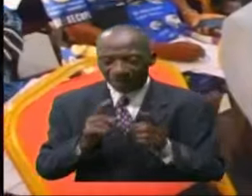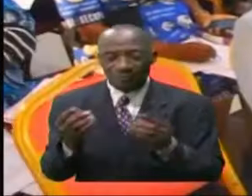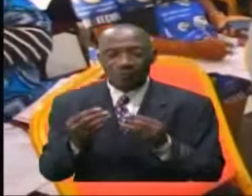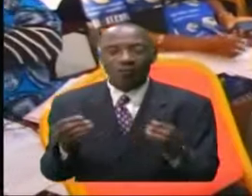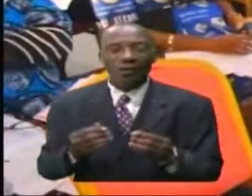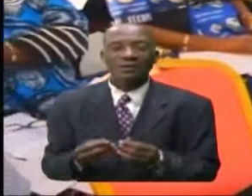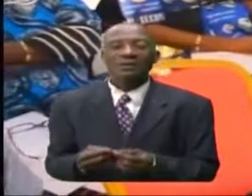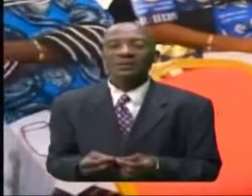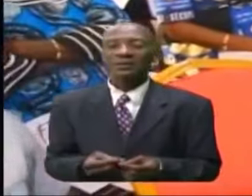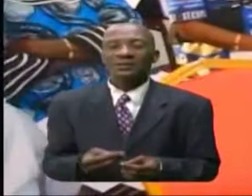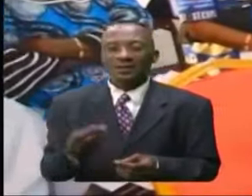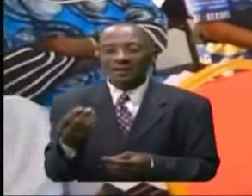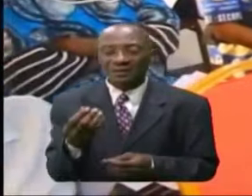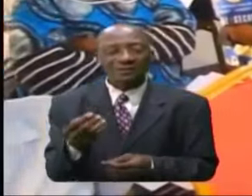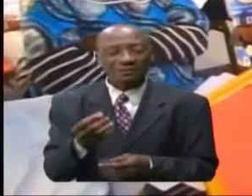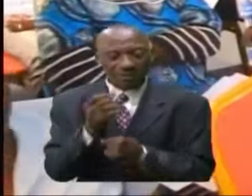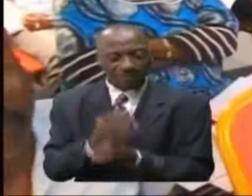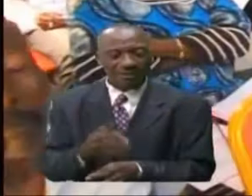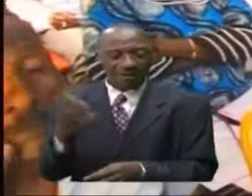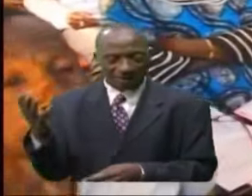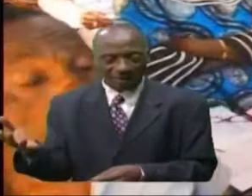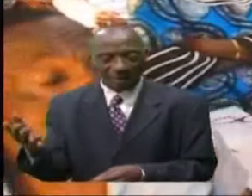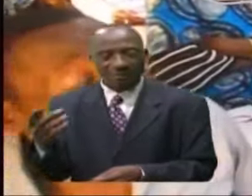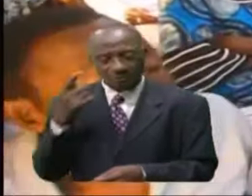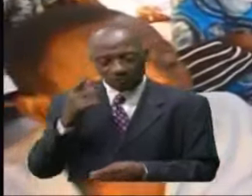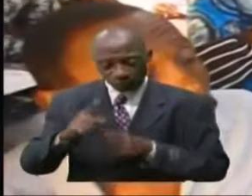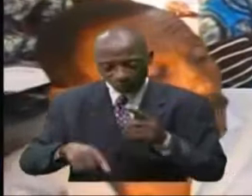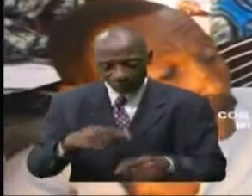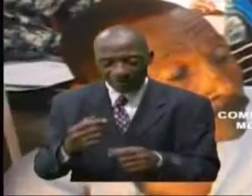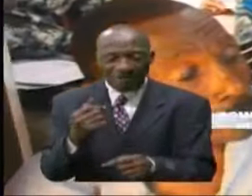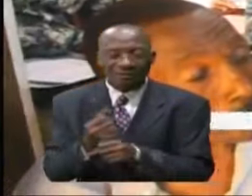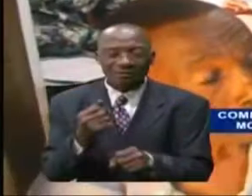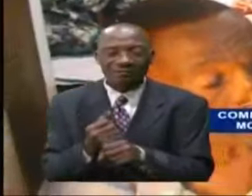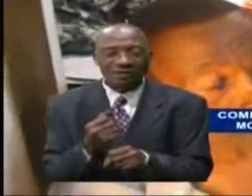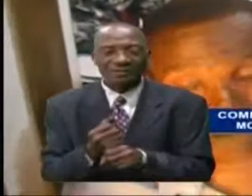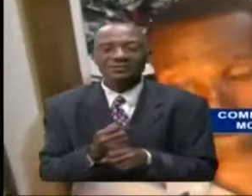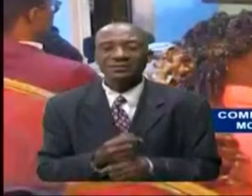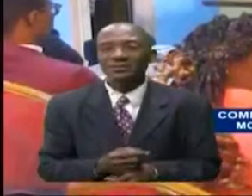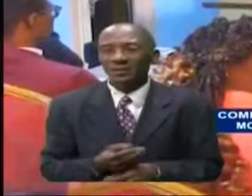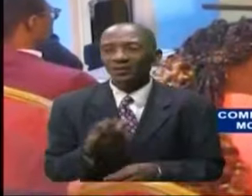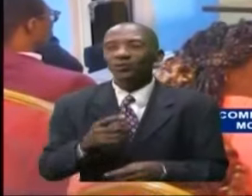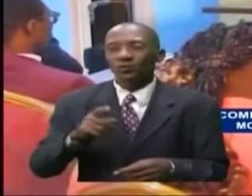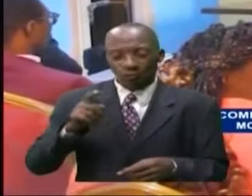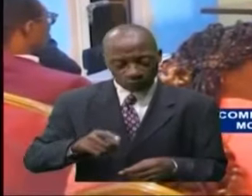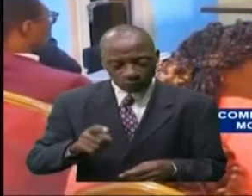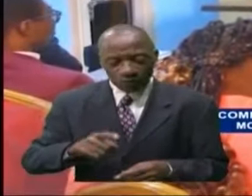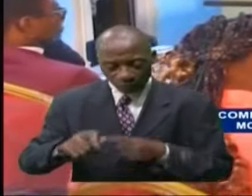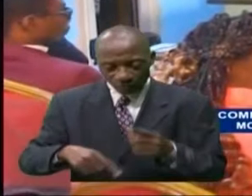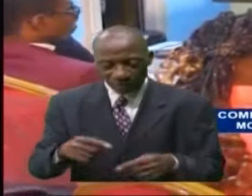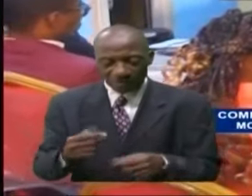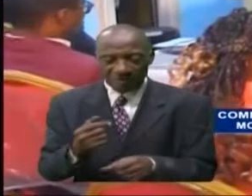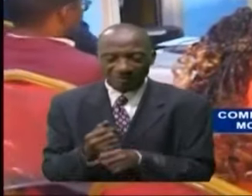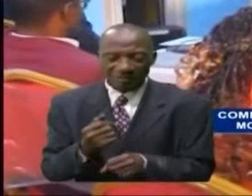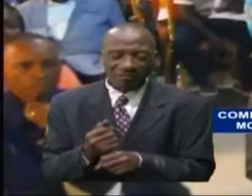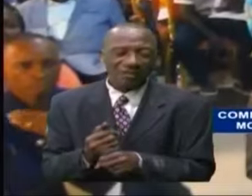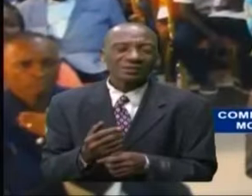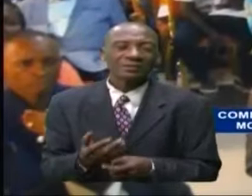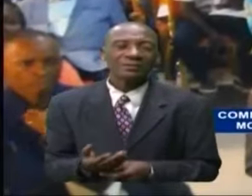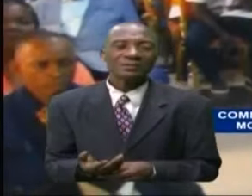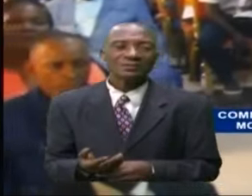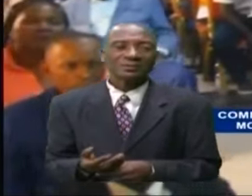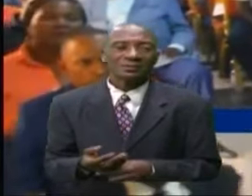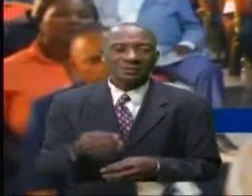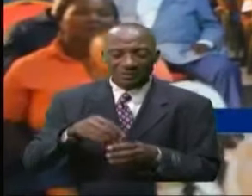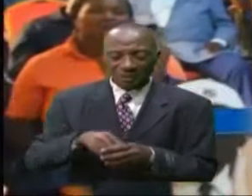des villages, ainsi que la protection et la conservation des 18 900 hectares de savane dans la partie ouest de la